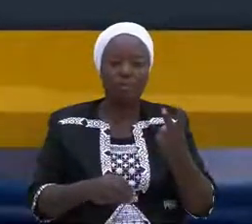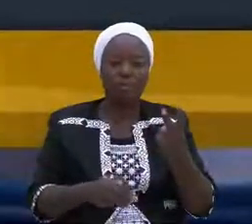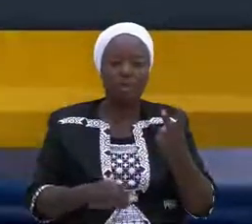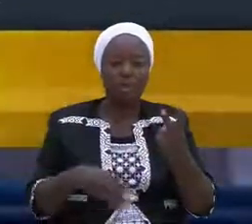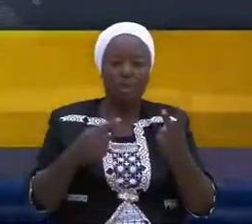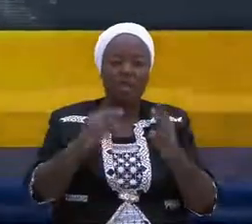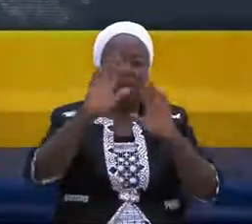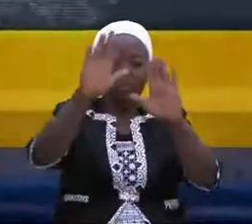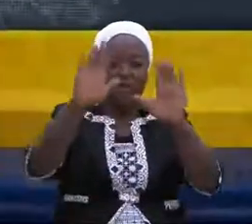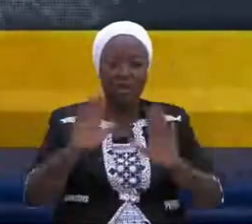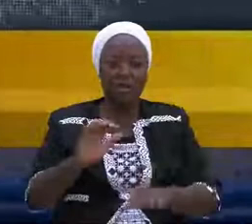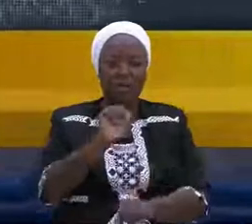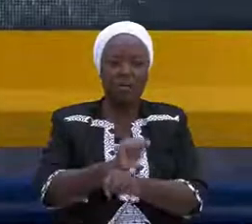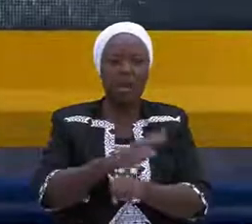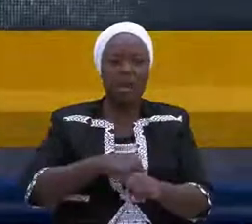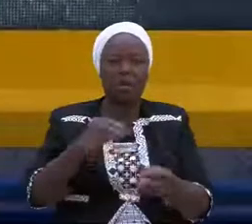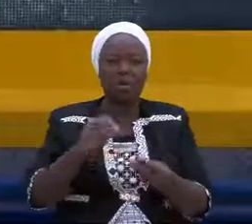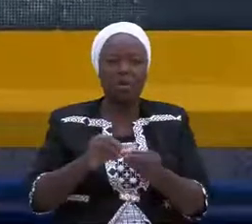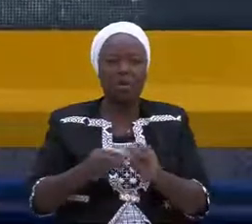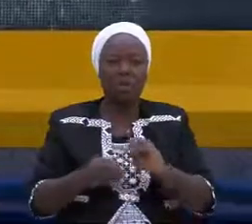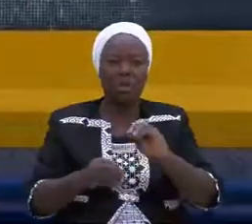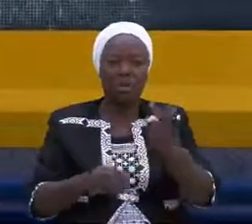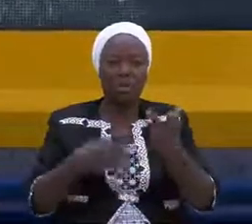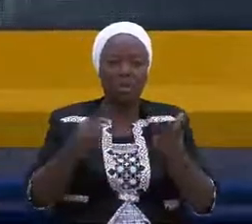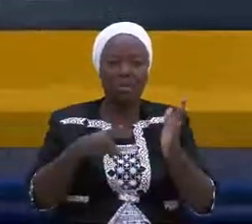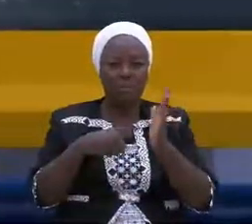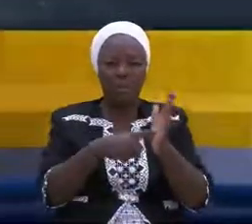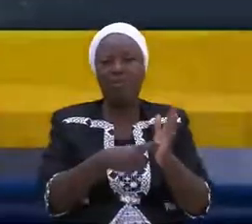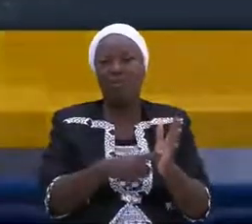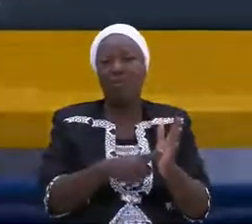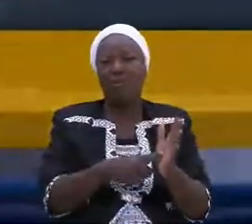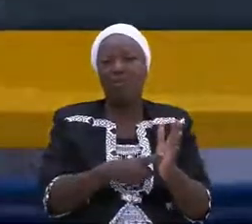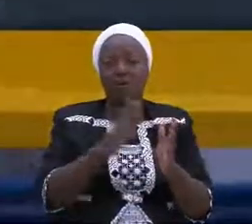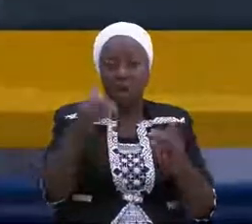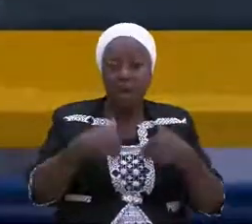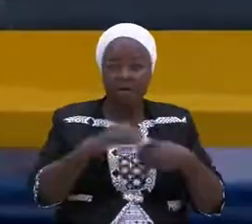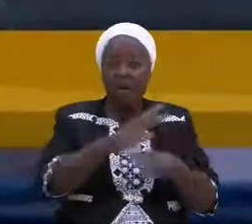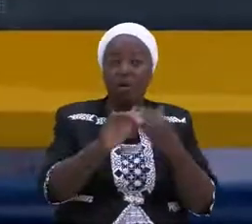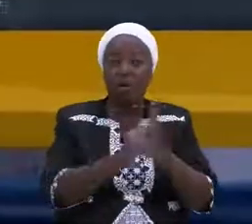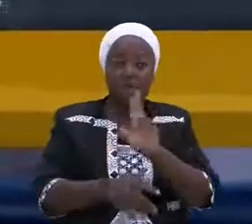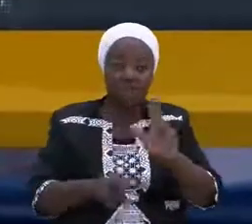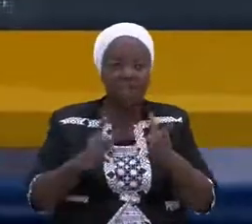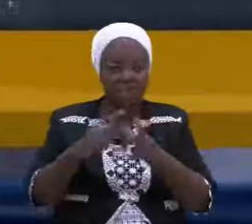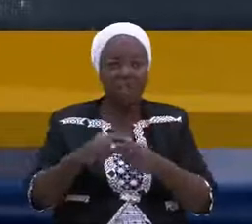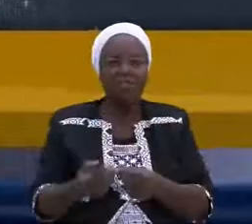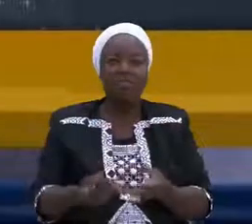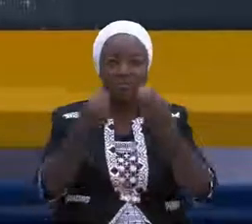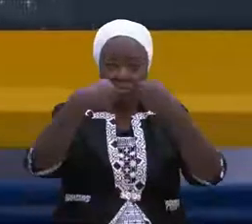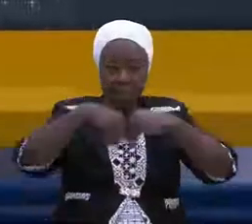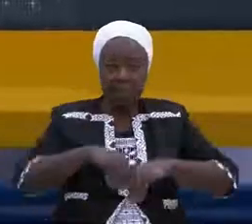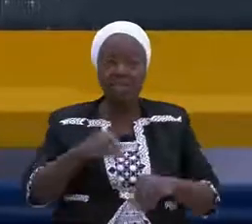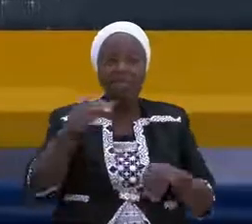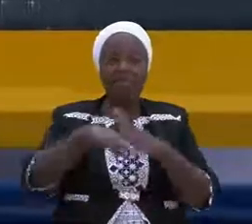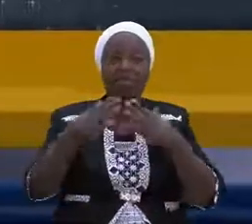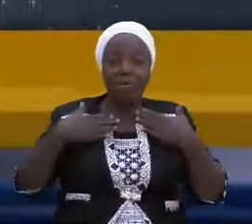le miracle. Et troisièmement, la manifestation. Tu as ces trois, tu dois